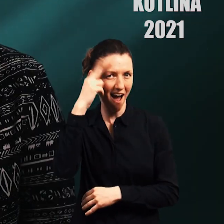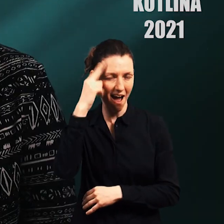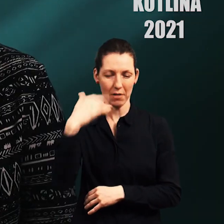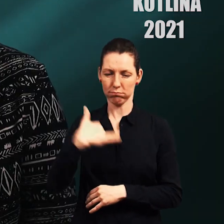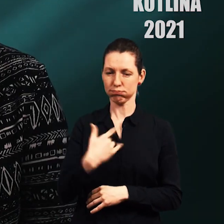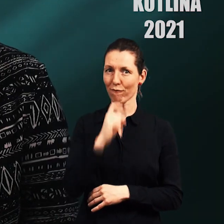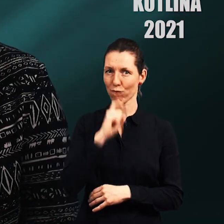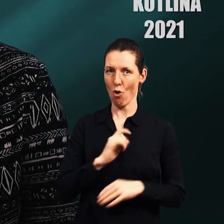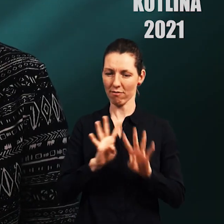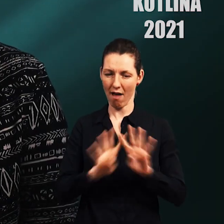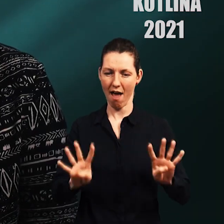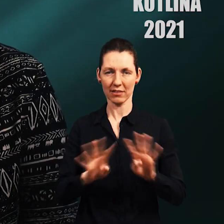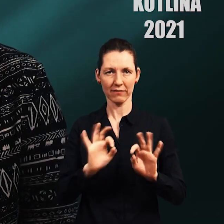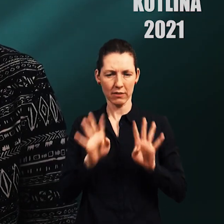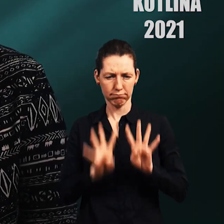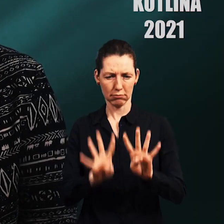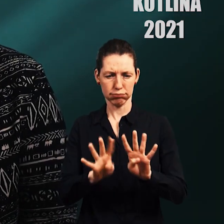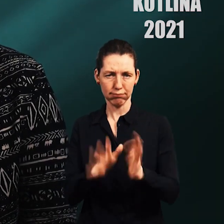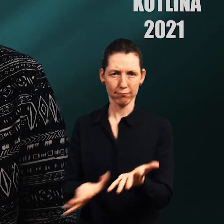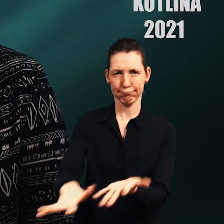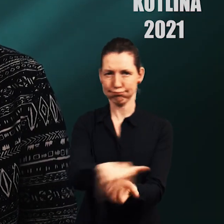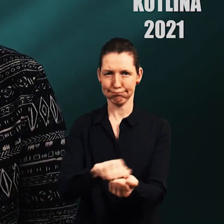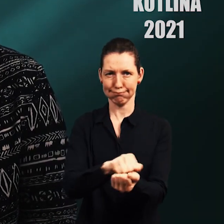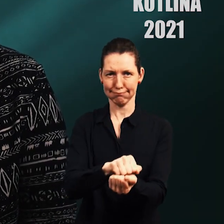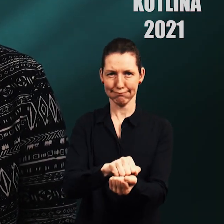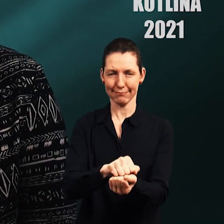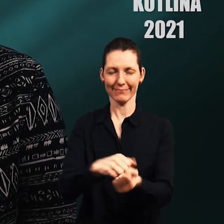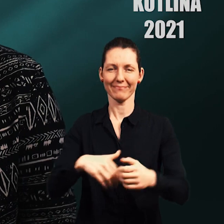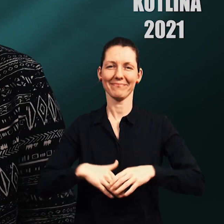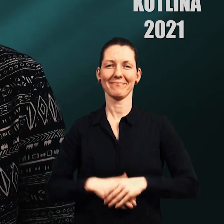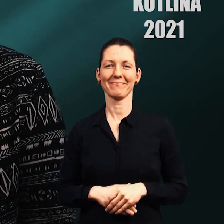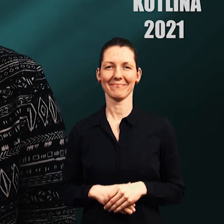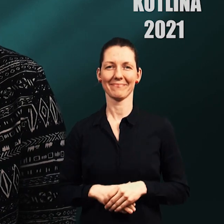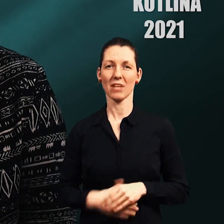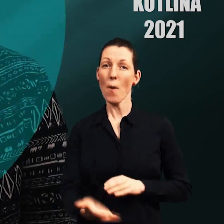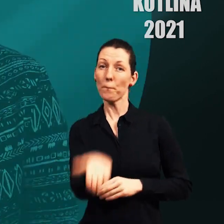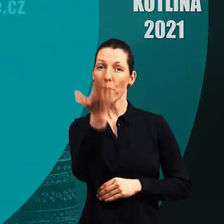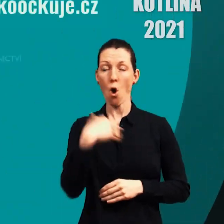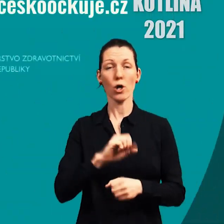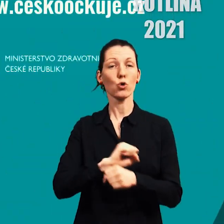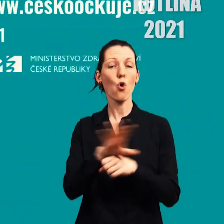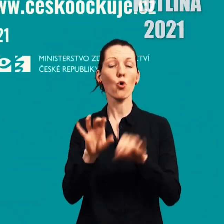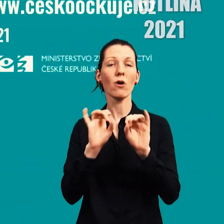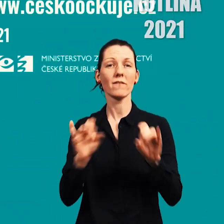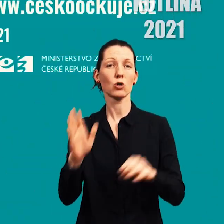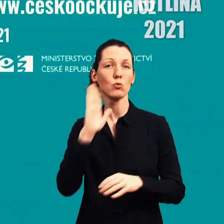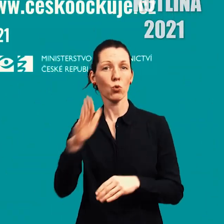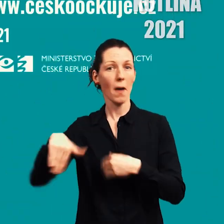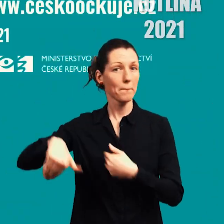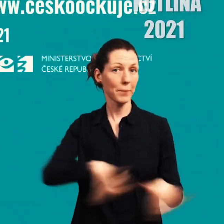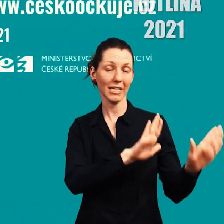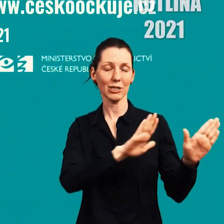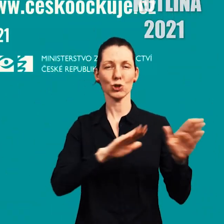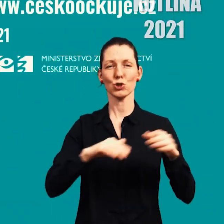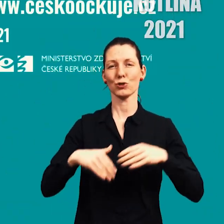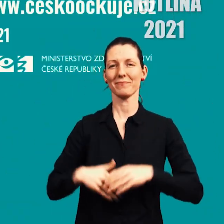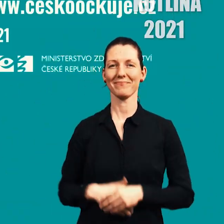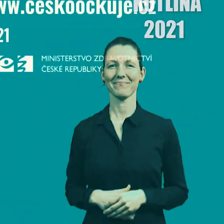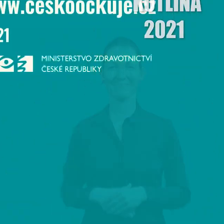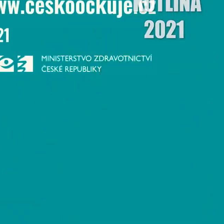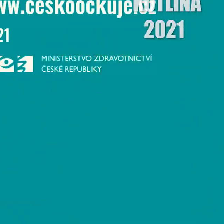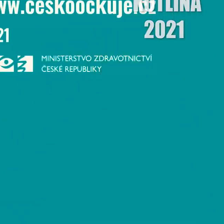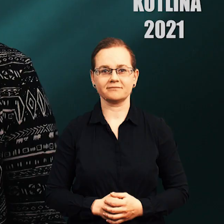dotkne, tak budeme reagovat daleko rychleji a to je to důležité, co nás ochrání proti závažnému onemocnění. Udělejme tečku za